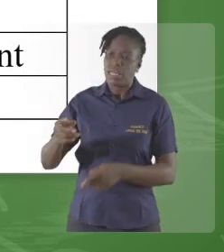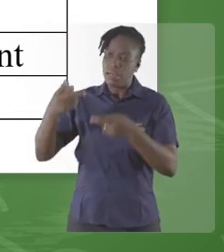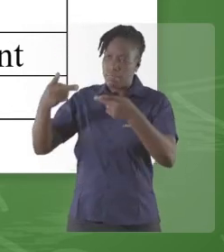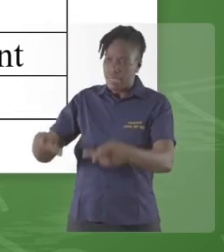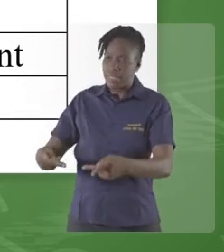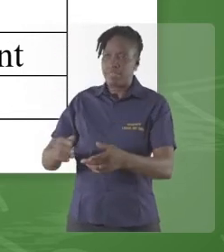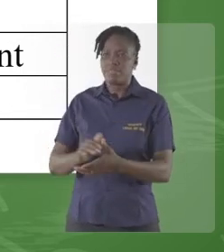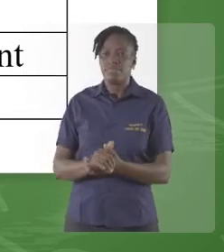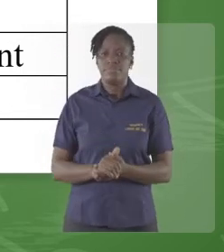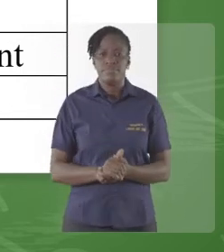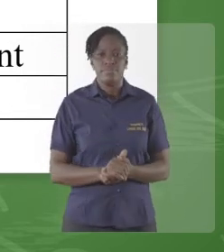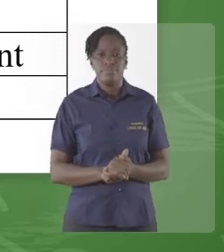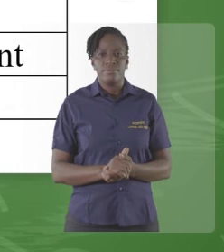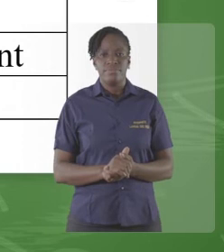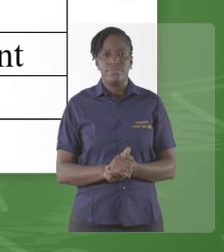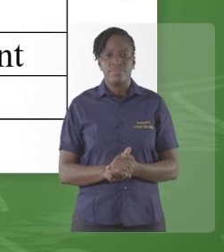conditionnel présent.